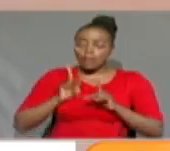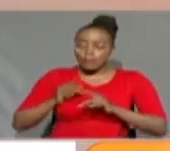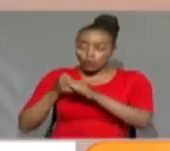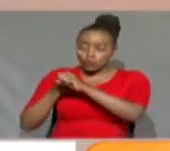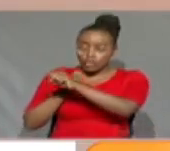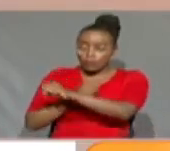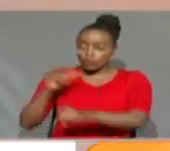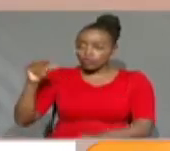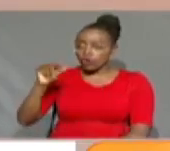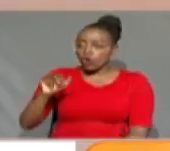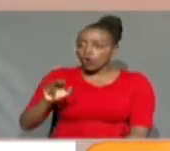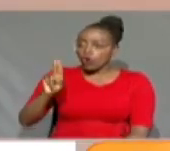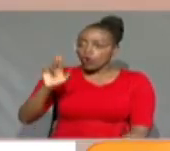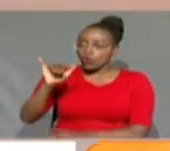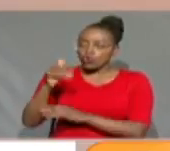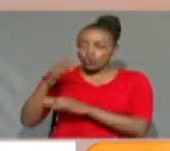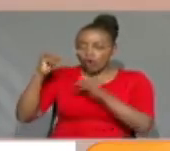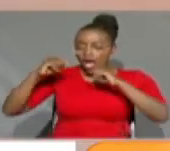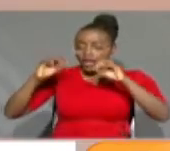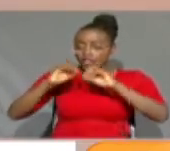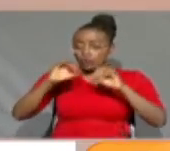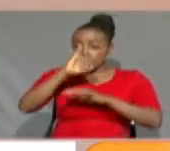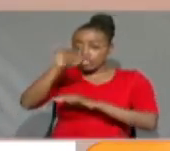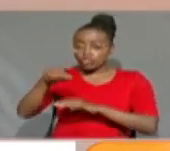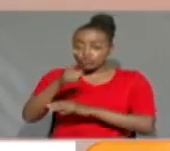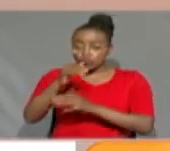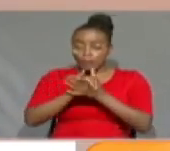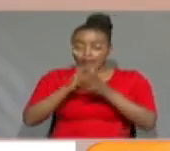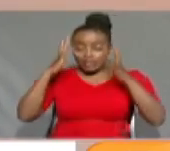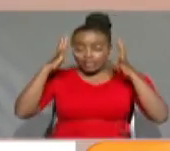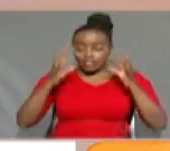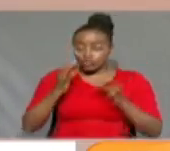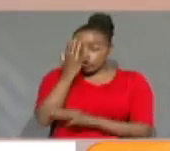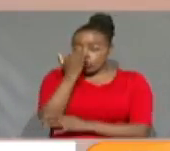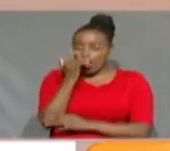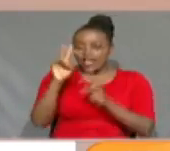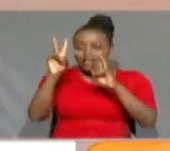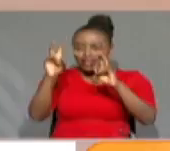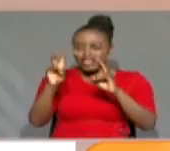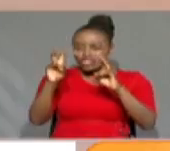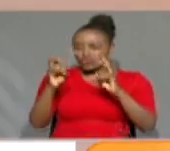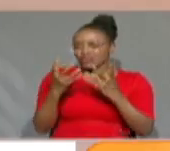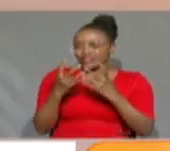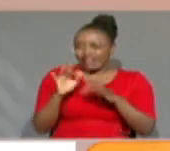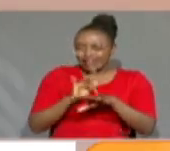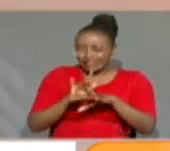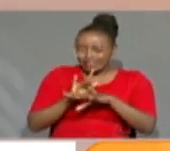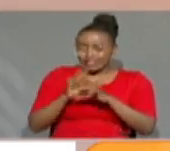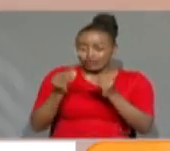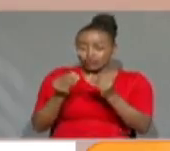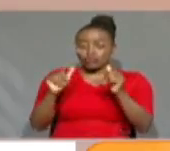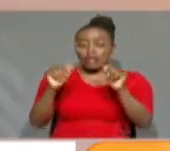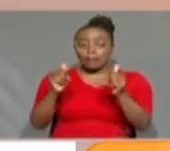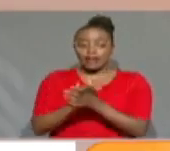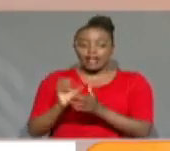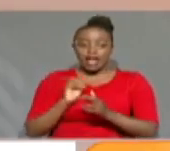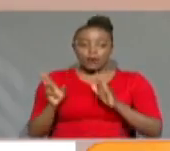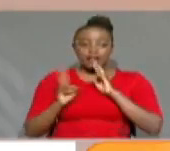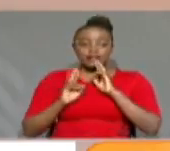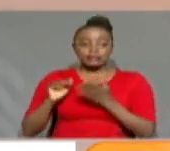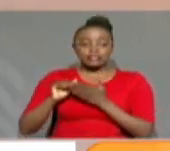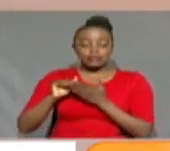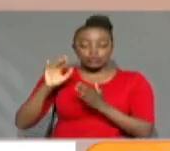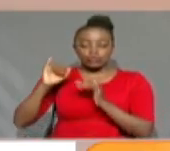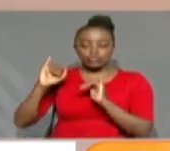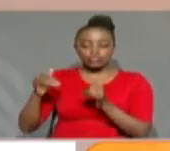mkono Guyo kutofautiana na uamuzi wa chama cha Jubilee wakisisitiza kwa masuala tete hayatatuliwa kikamilifu. Alfas Lagat ana